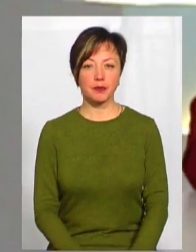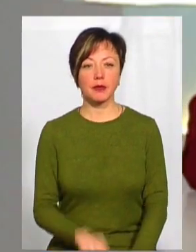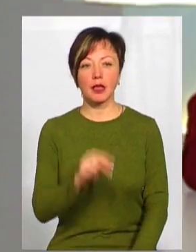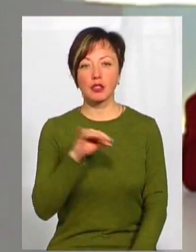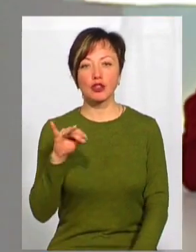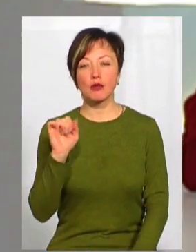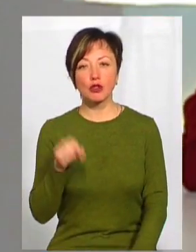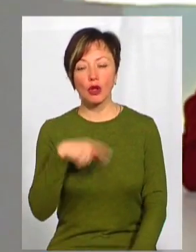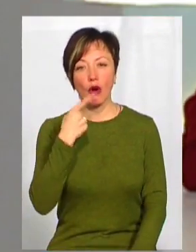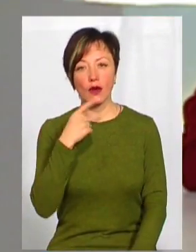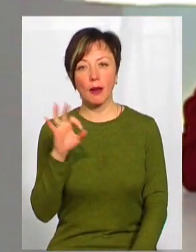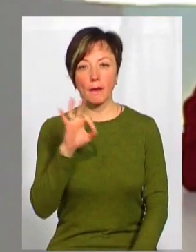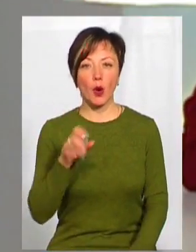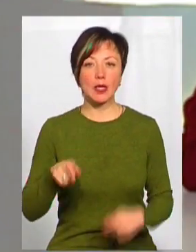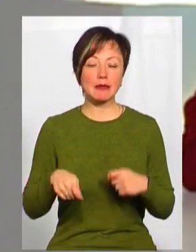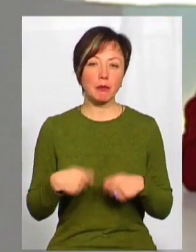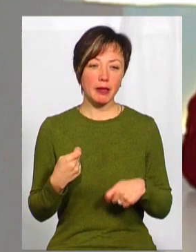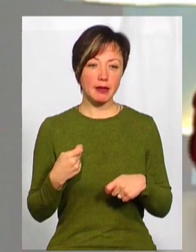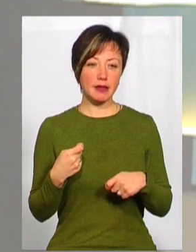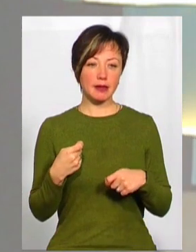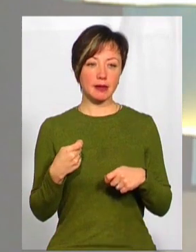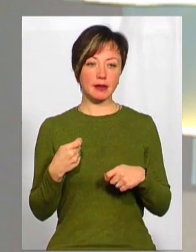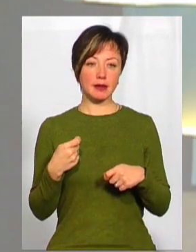Чи можна говорити про збитки, які